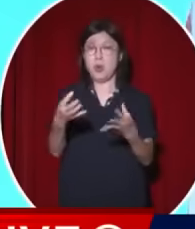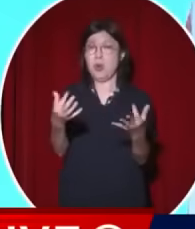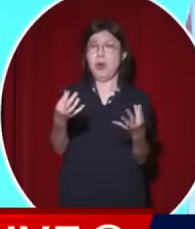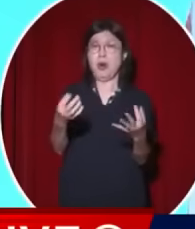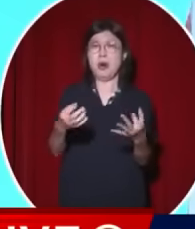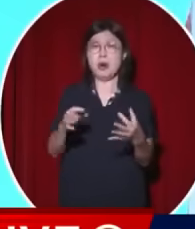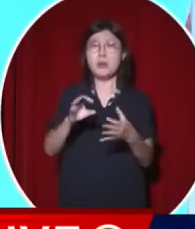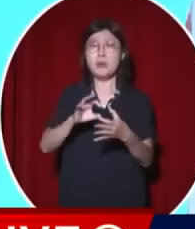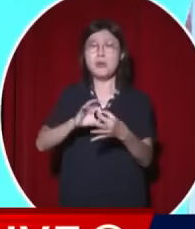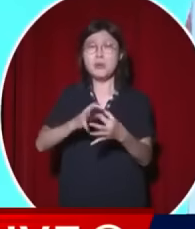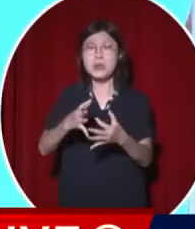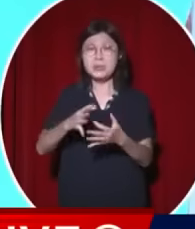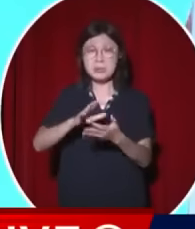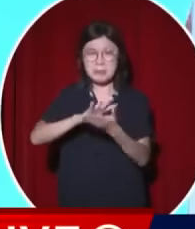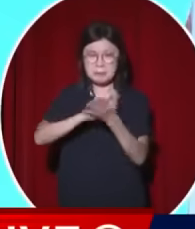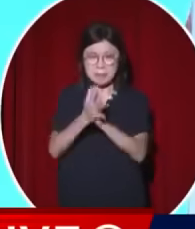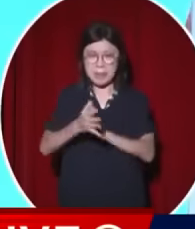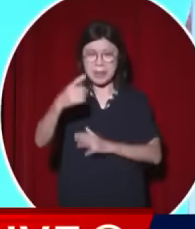么会把自己弄成